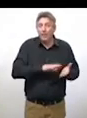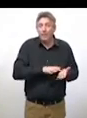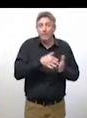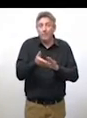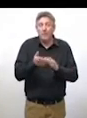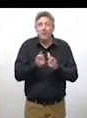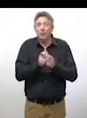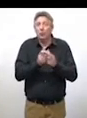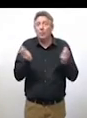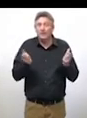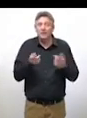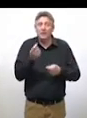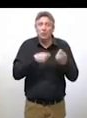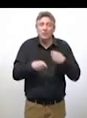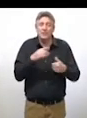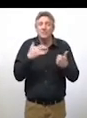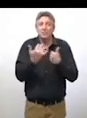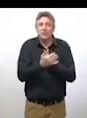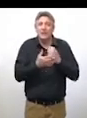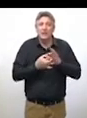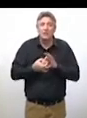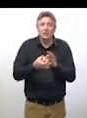entreprises locales en tout cas.